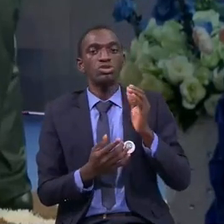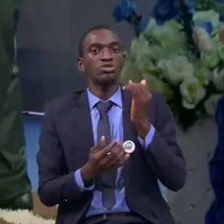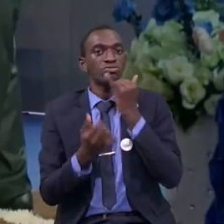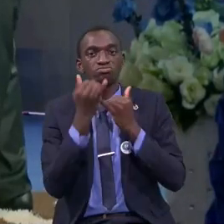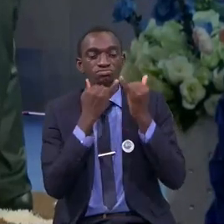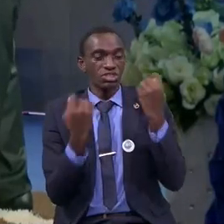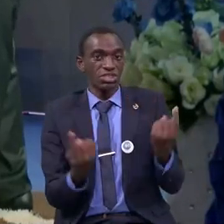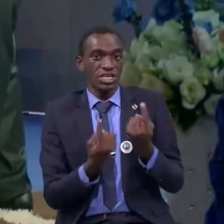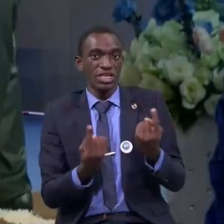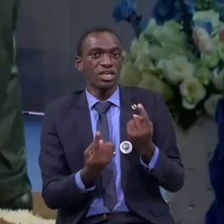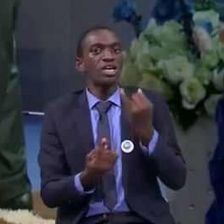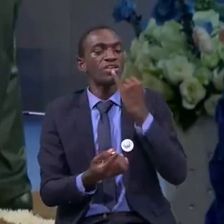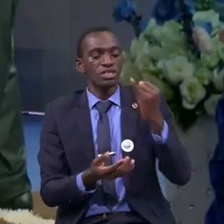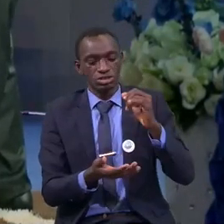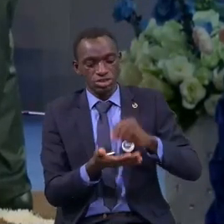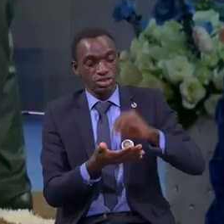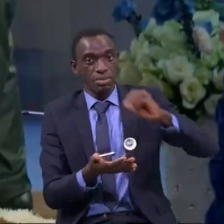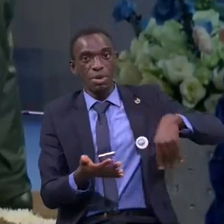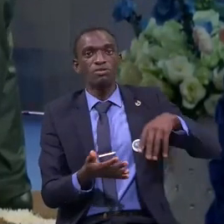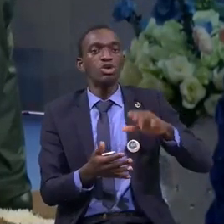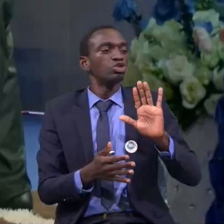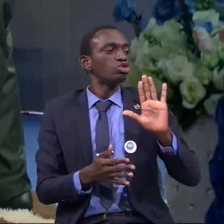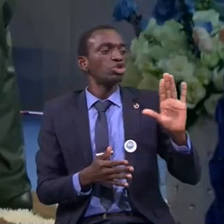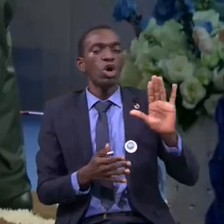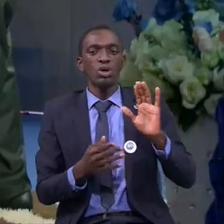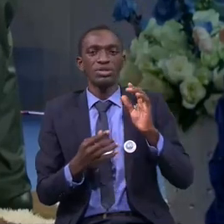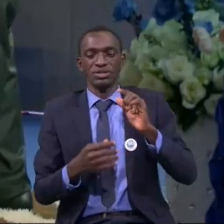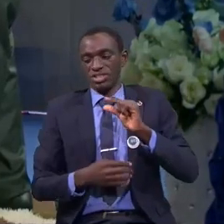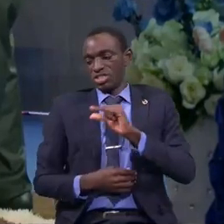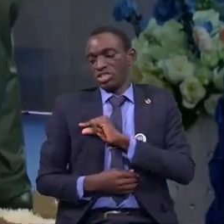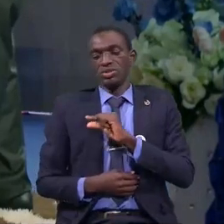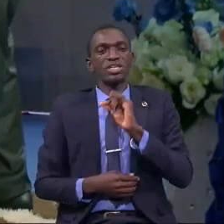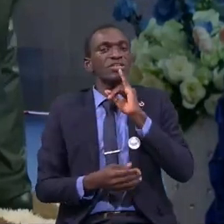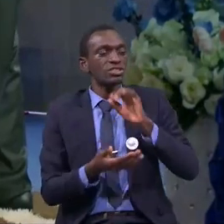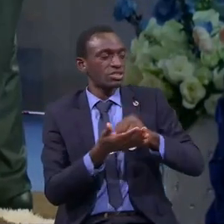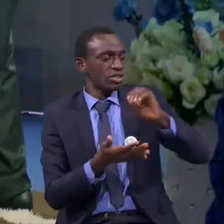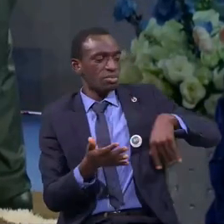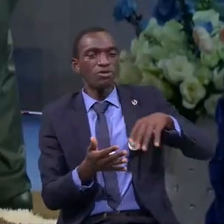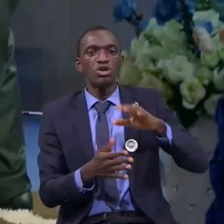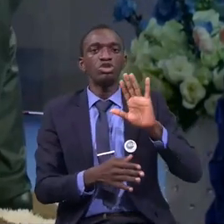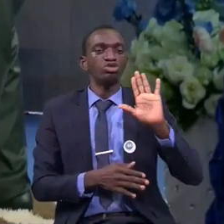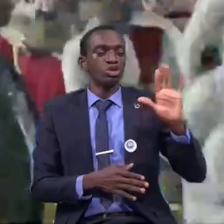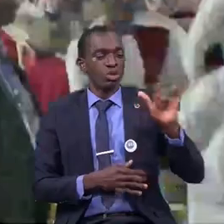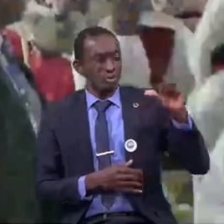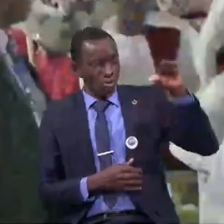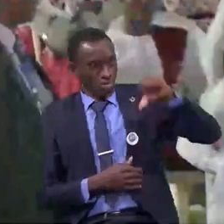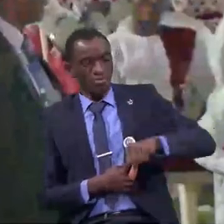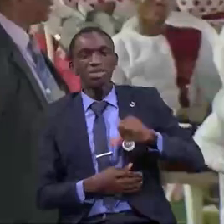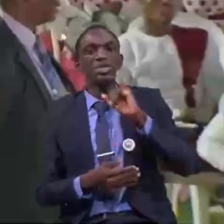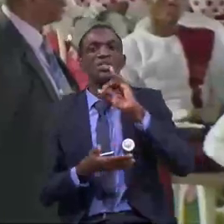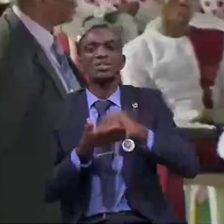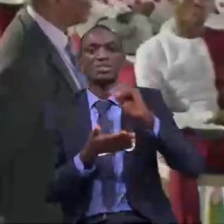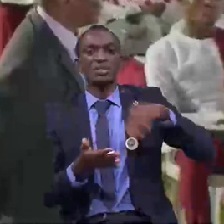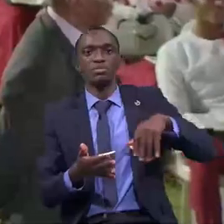Tes transgressions sont enlevées. Ta culpabilité est enlevée. Ta condamnation est